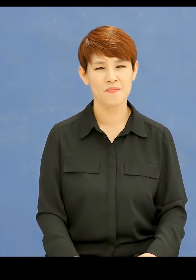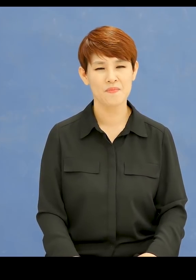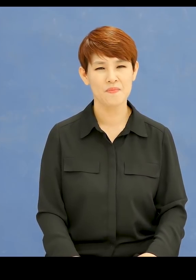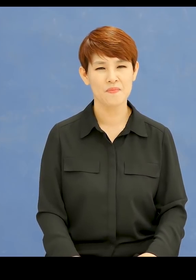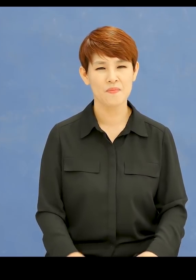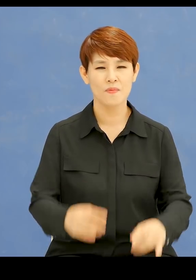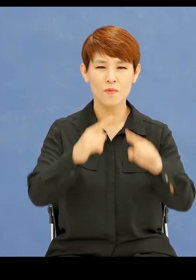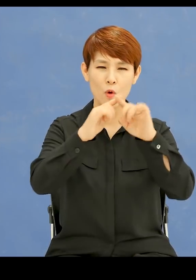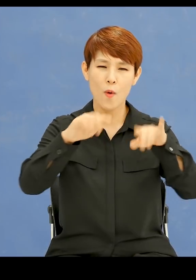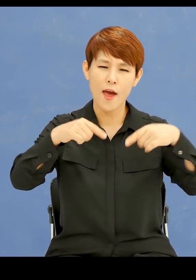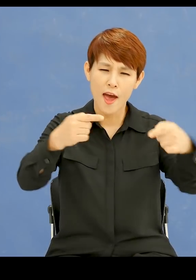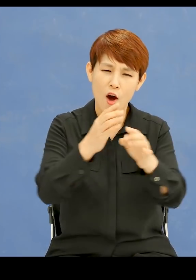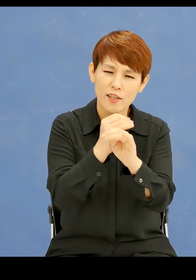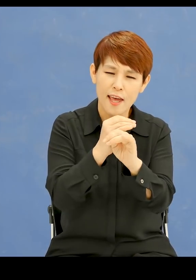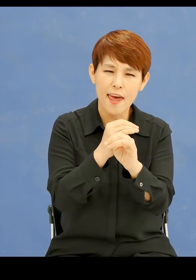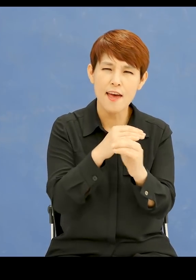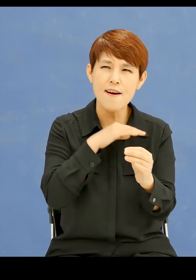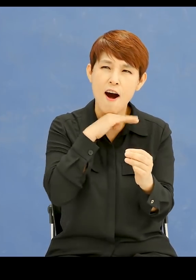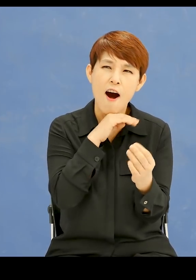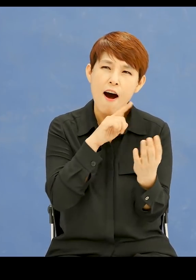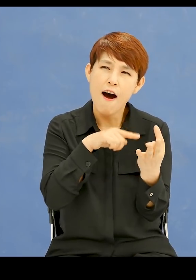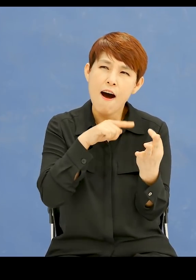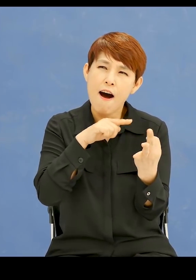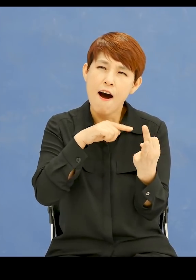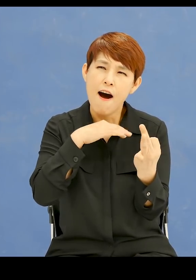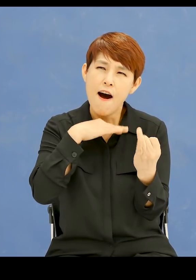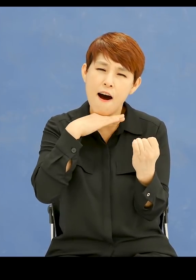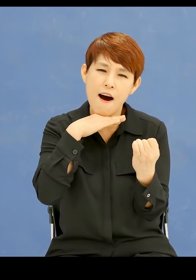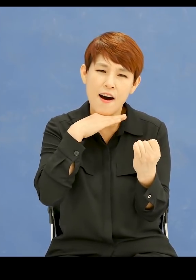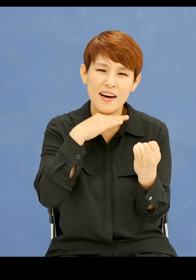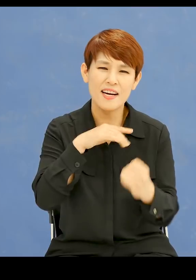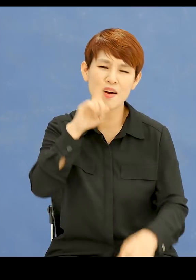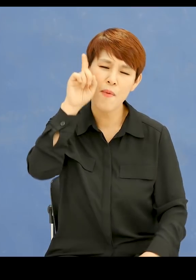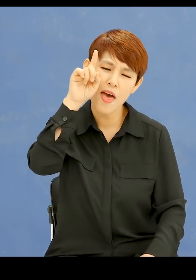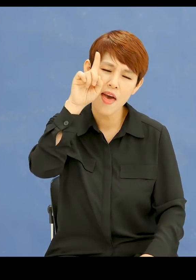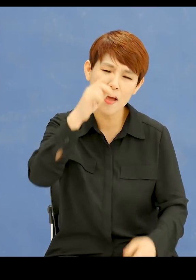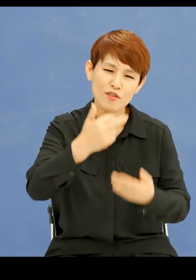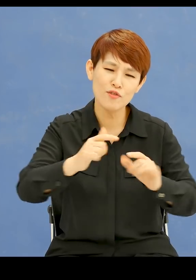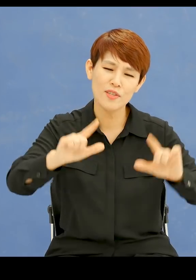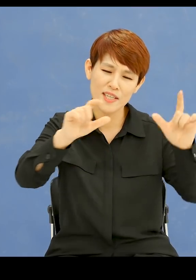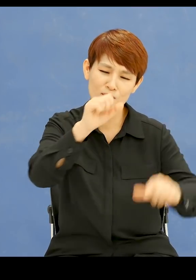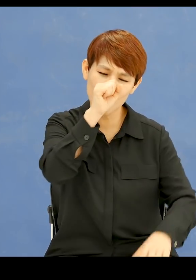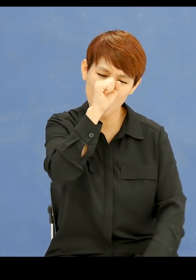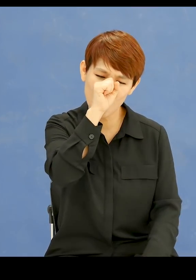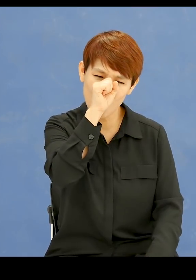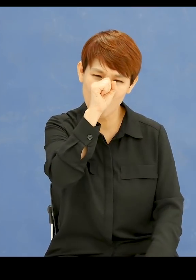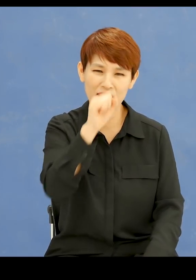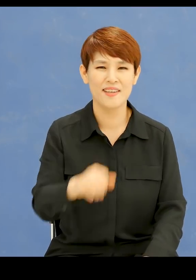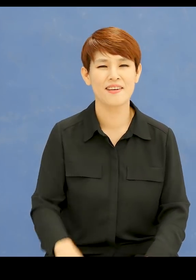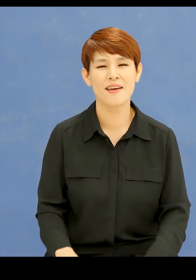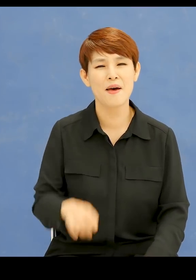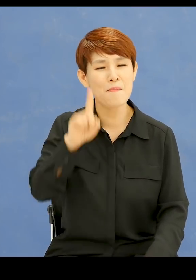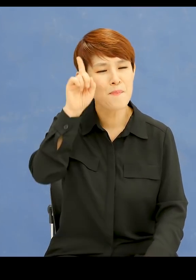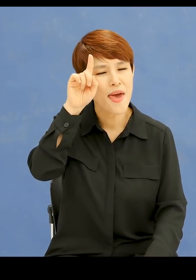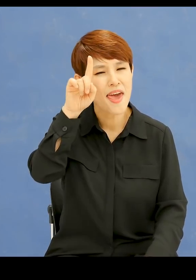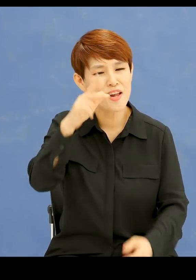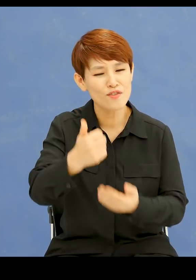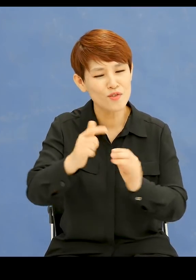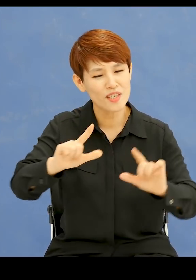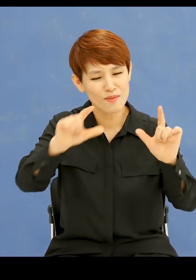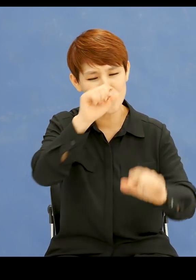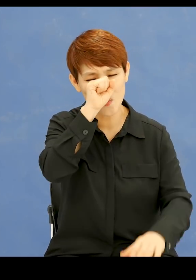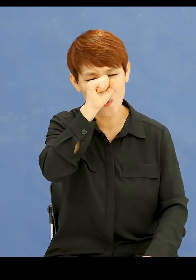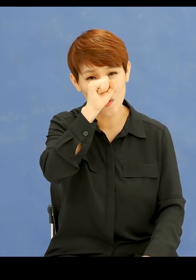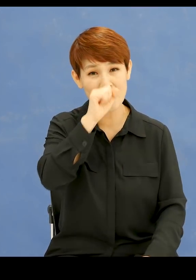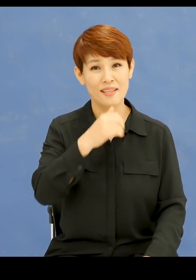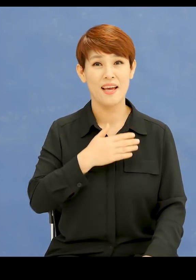기다렸던 것 같아요. 교회가 너무 좋으니까. 그래서 그때 당시에 하나님 매일매일 주일이었으면 좋겠습니다. 매일매일 주일이었으면 좋겠습니다. 지금